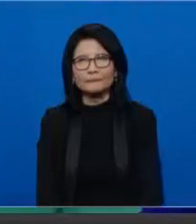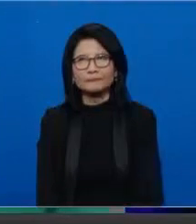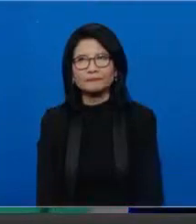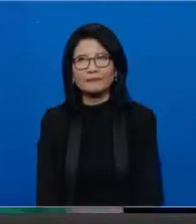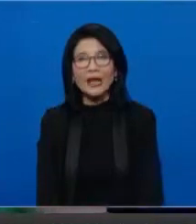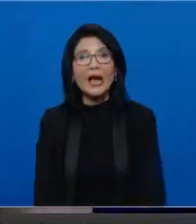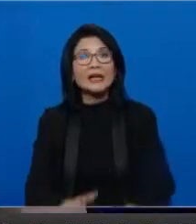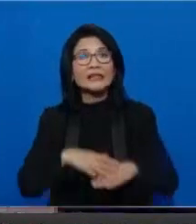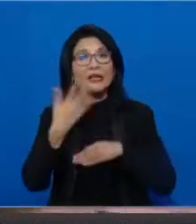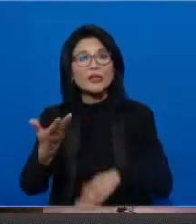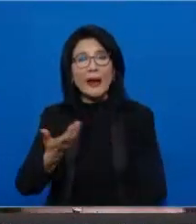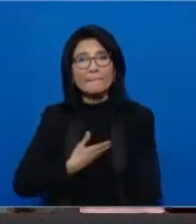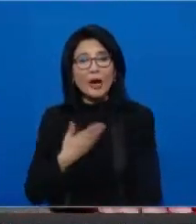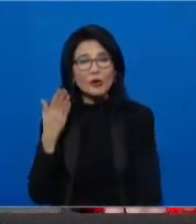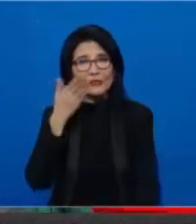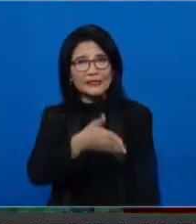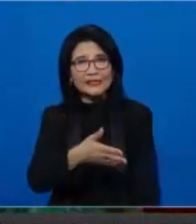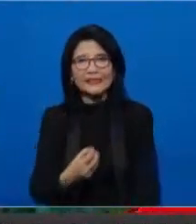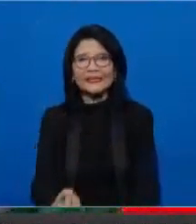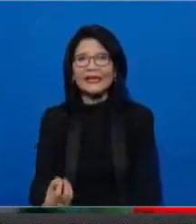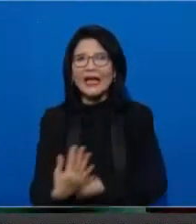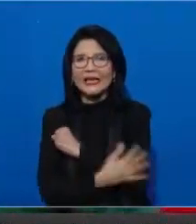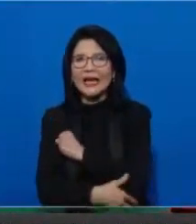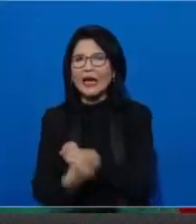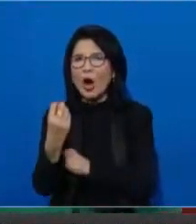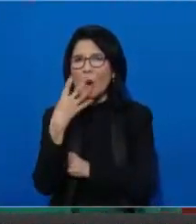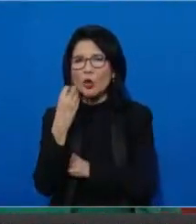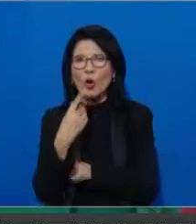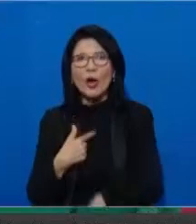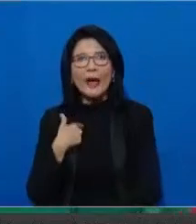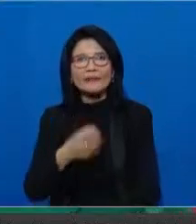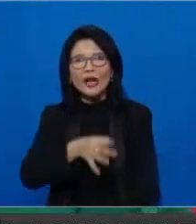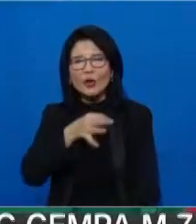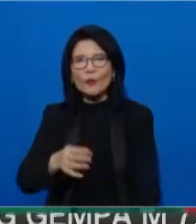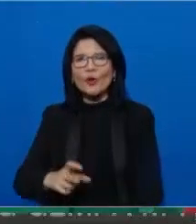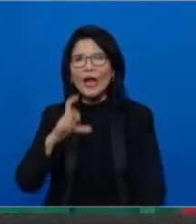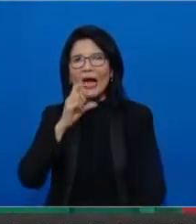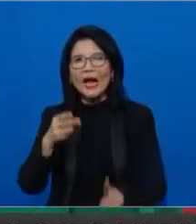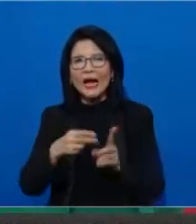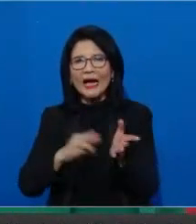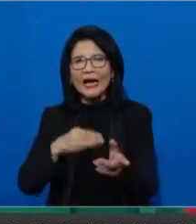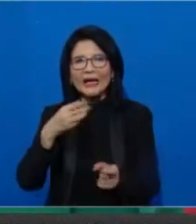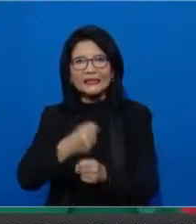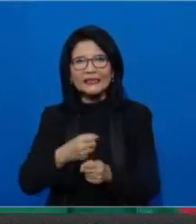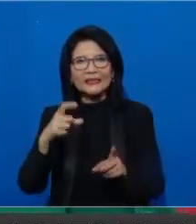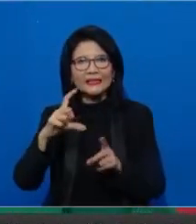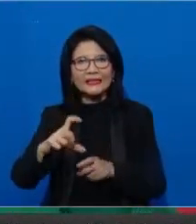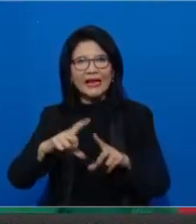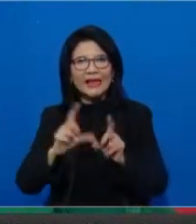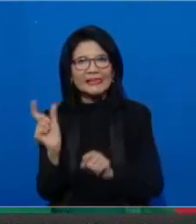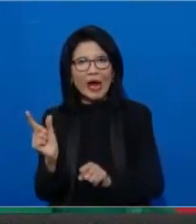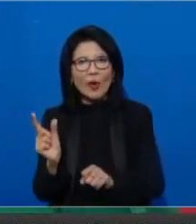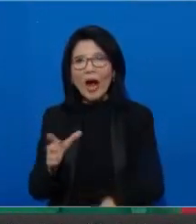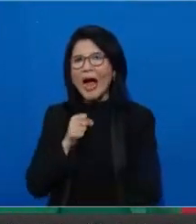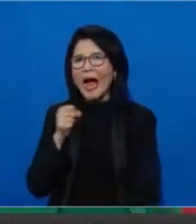Selanjutnya bagi Anda yang ingin berkunjung ke sisi lain Hong Kong, mungkin bisa nih mencoba berkunjung ke Pulau Cheung Chau. Langsung saja kita lihat pengalaman anchor CNN